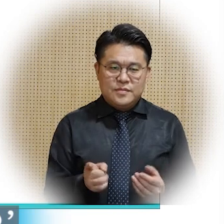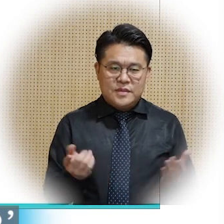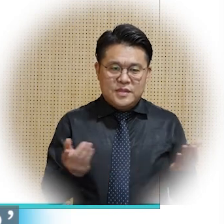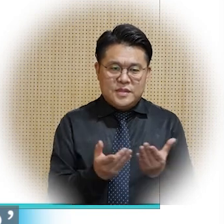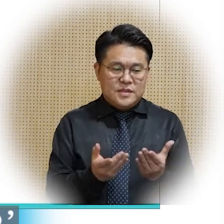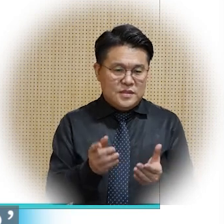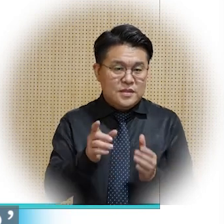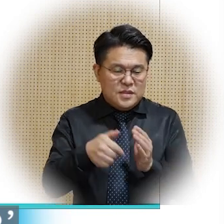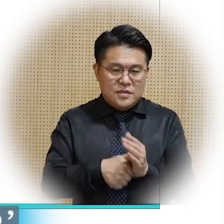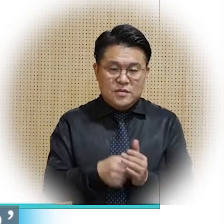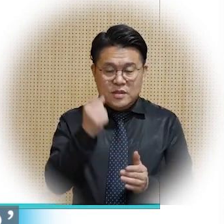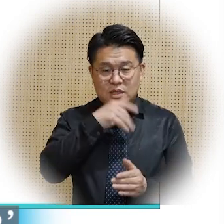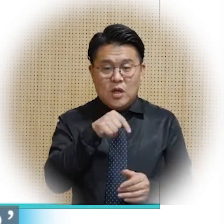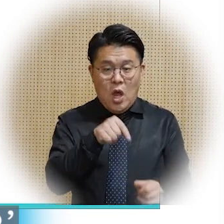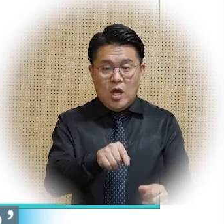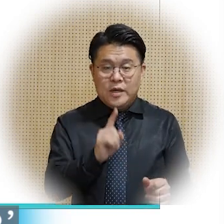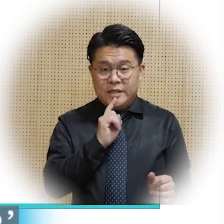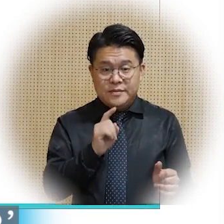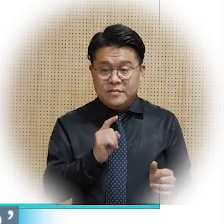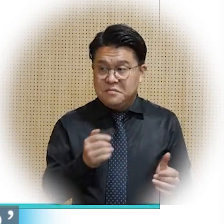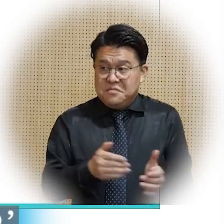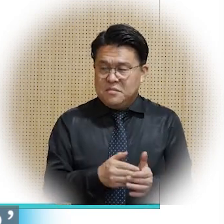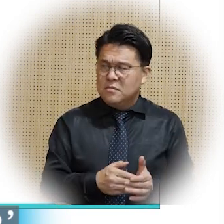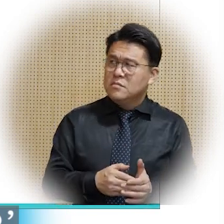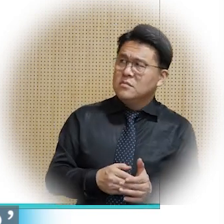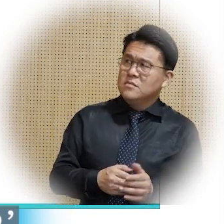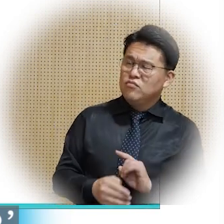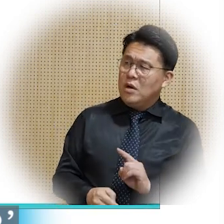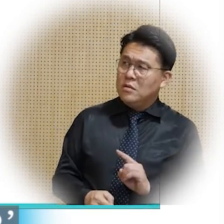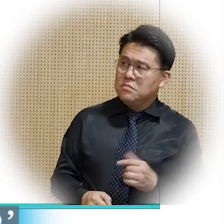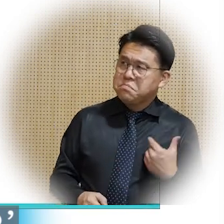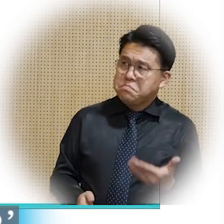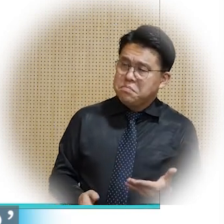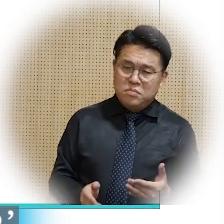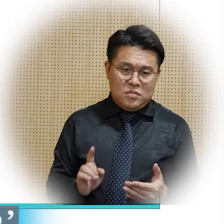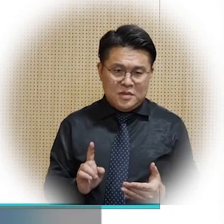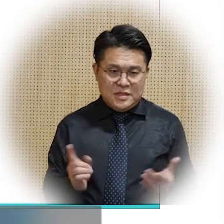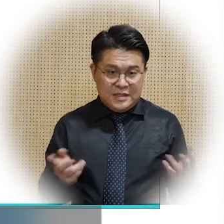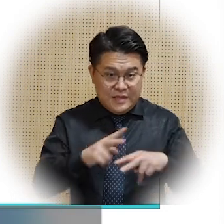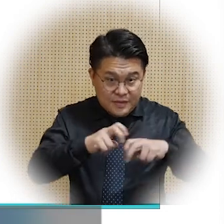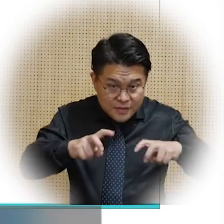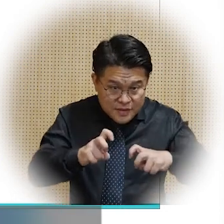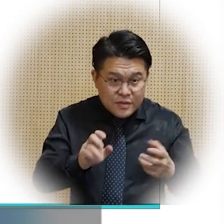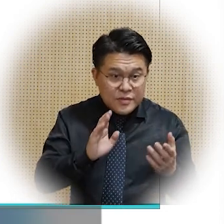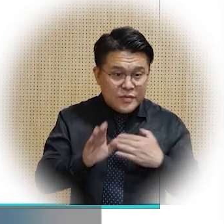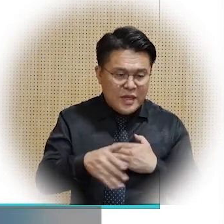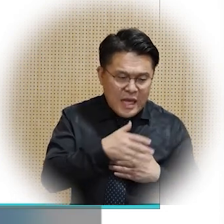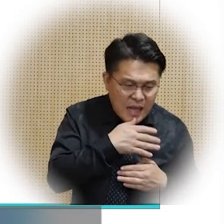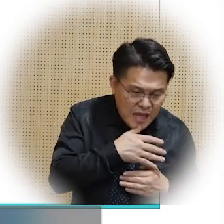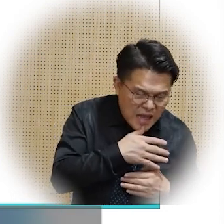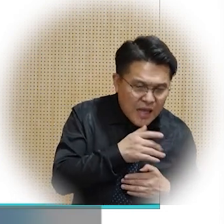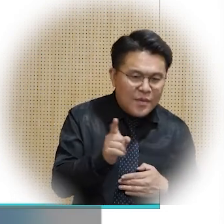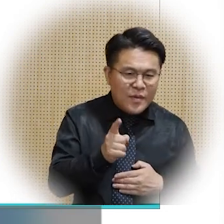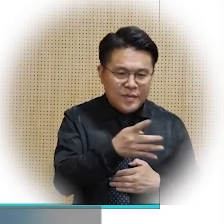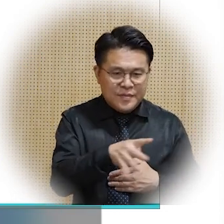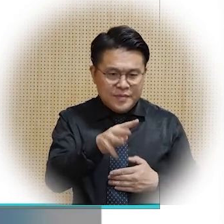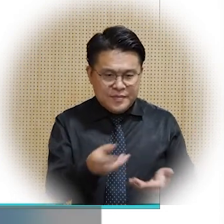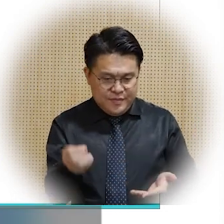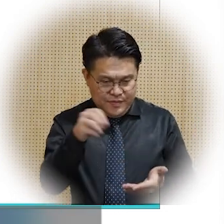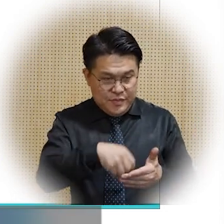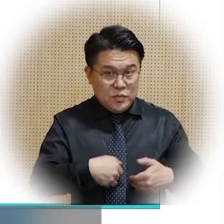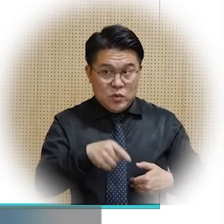한마디로 직무를 할 때 그냥 이렇게 하세요 말로만 하면 사실 잘 모르잖아요. 그러다 보니까 직무 분석을